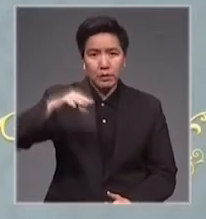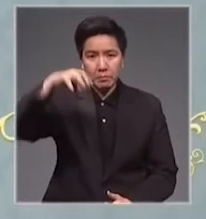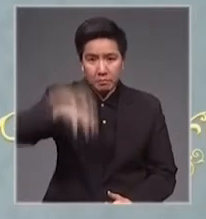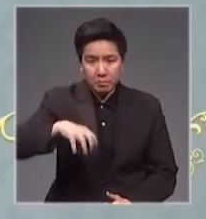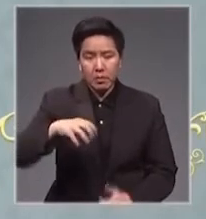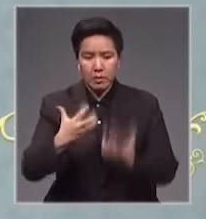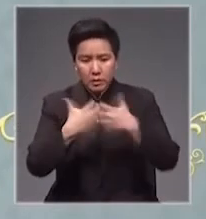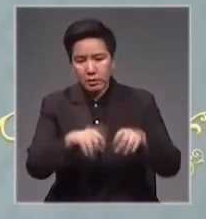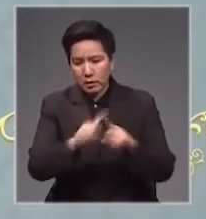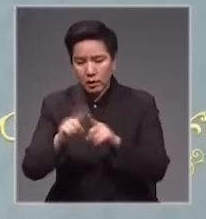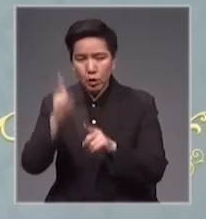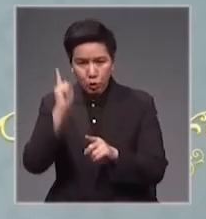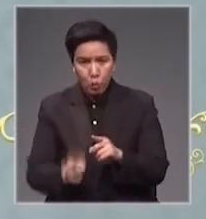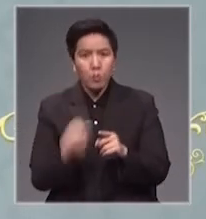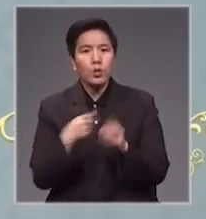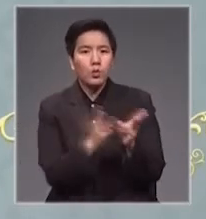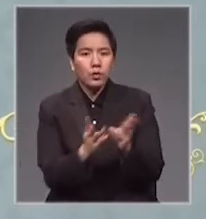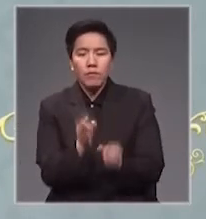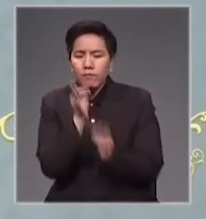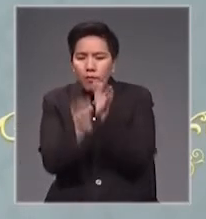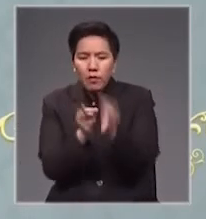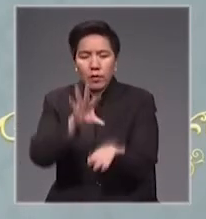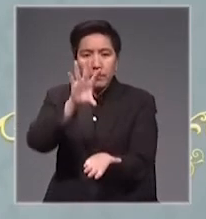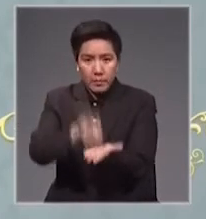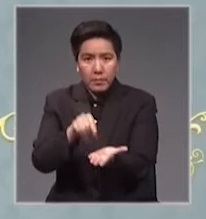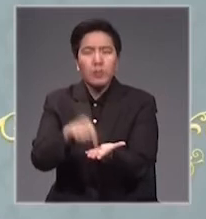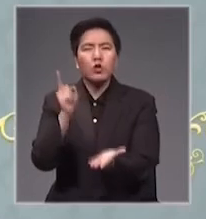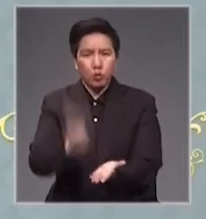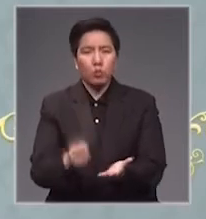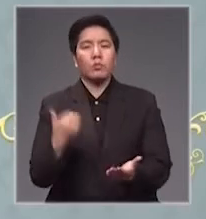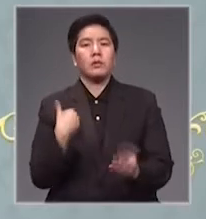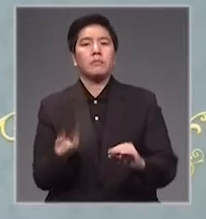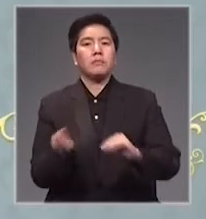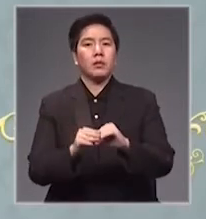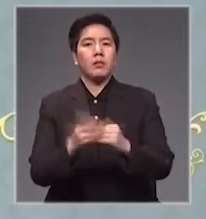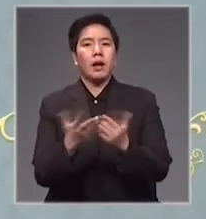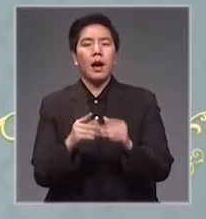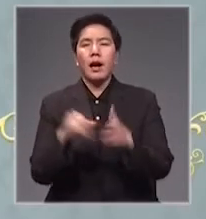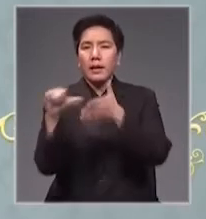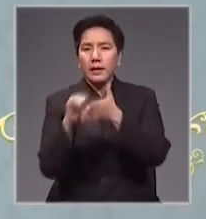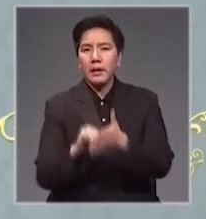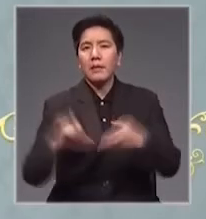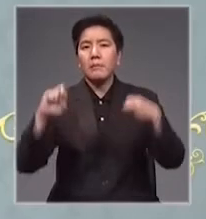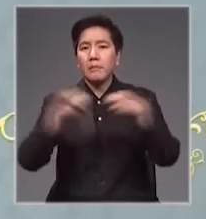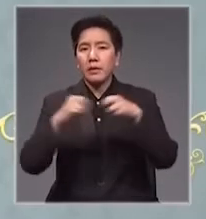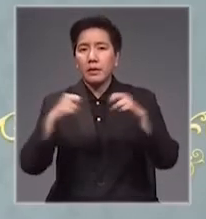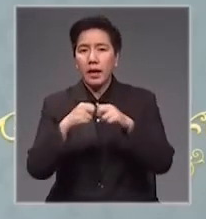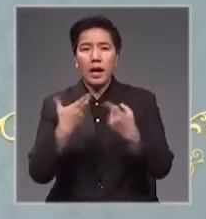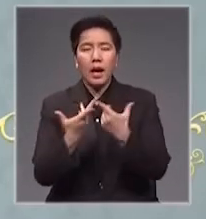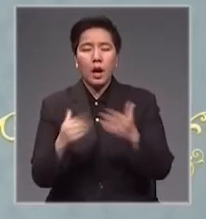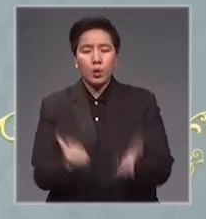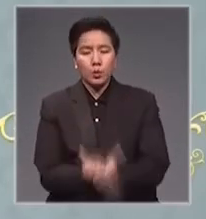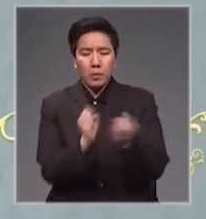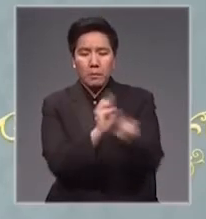องก็ควรจัดให้มีช่องทางรับเรื่องร้องเรียนในสถานประกอบการของตนเพื่อทำการจัดและแก้ไขปัญหาหรือบรรเทาผลกระทบ